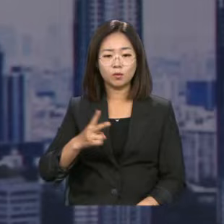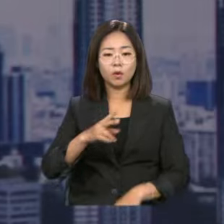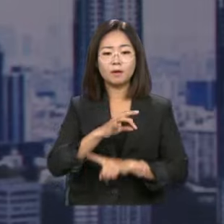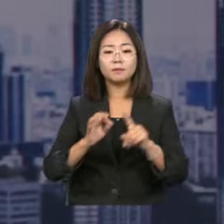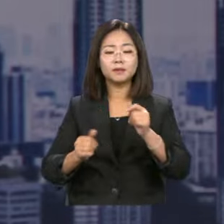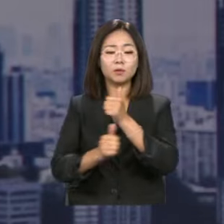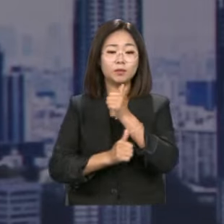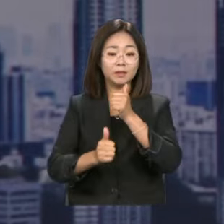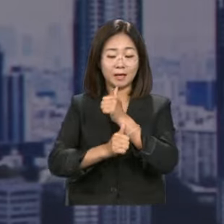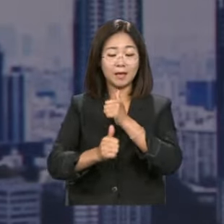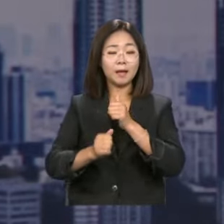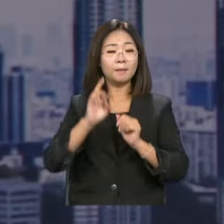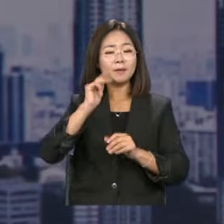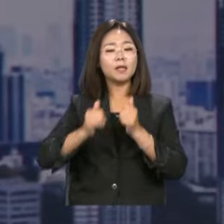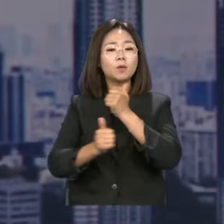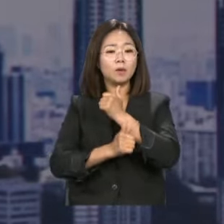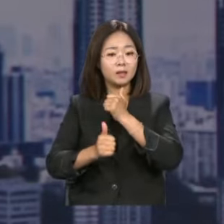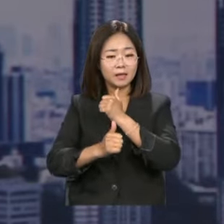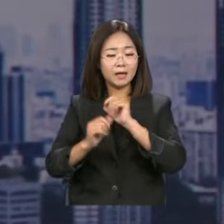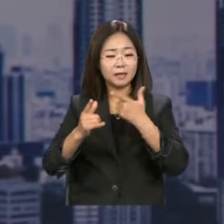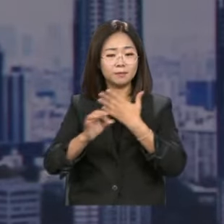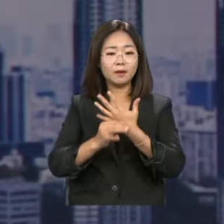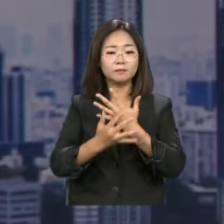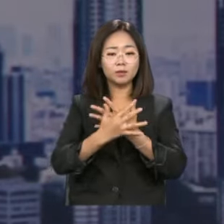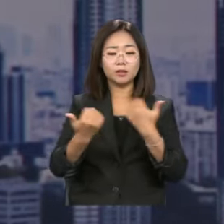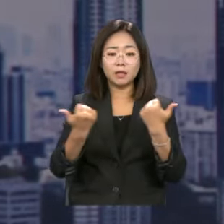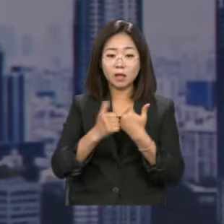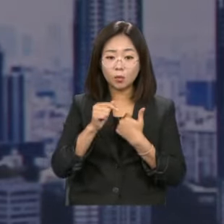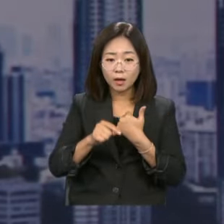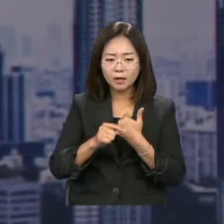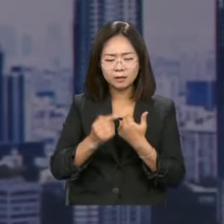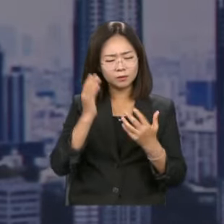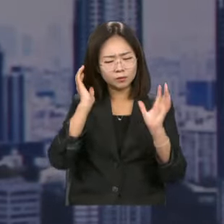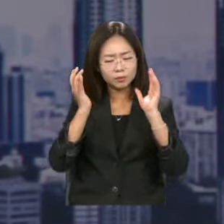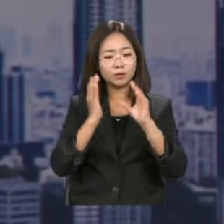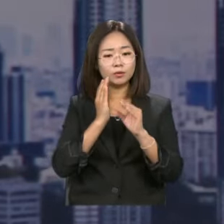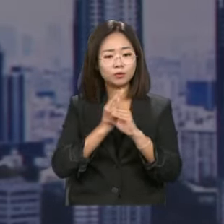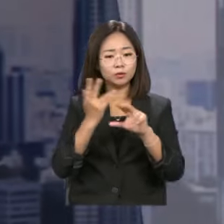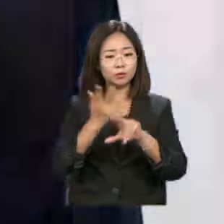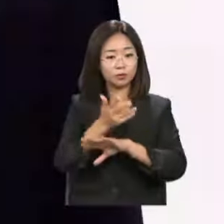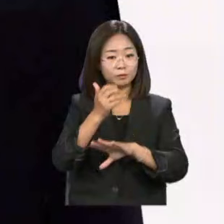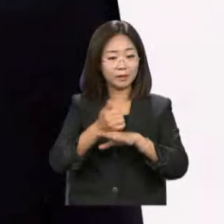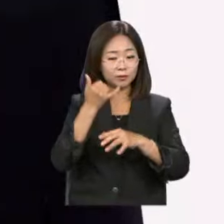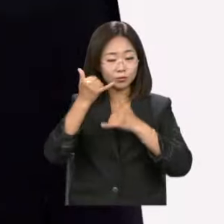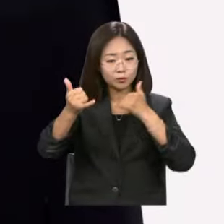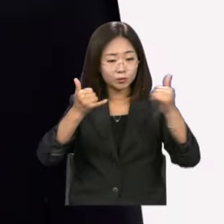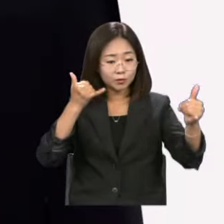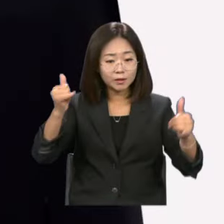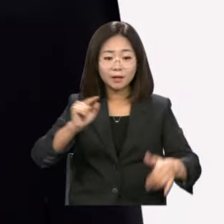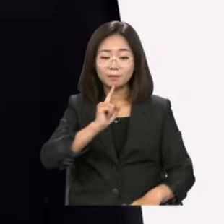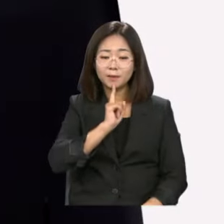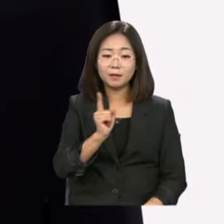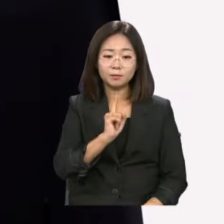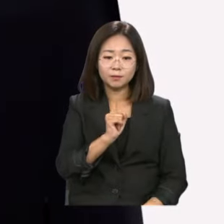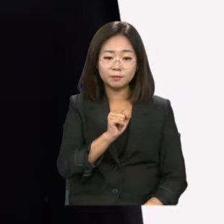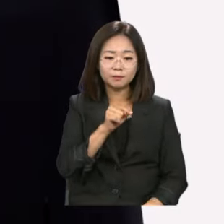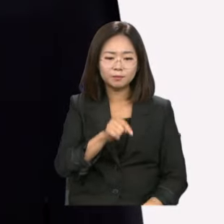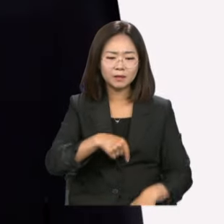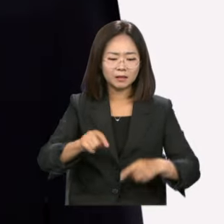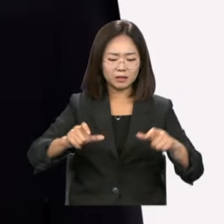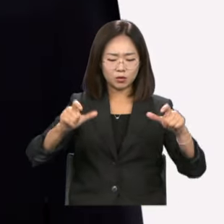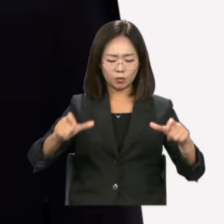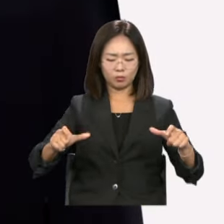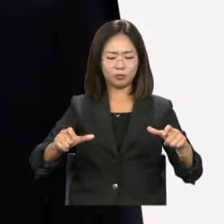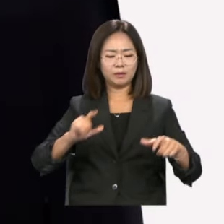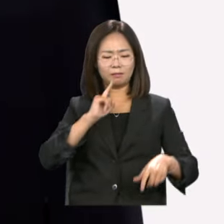비대위 체제로 가느냐 조기 전당 대회를 여느냐 갈림길에서 있는데이 주말 사이에 제가 통화해 본 여당 중진 의원들은 지도부